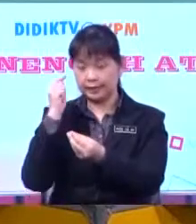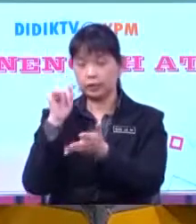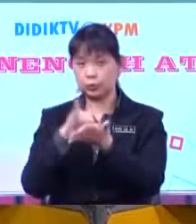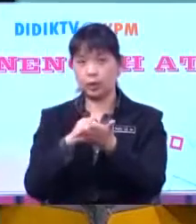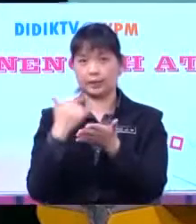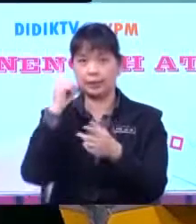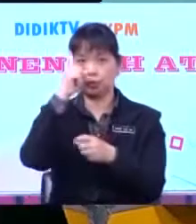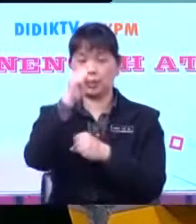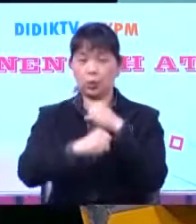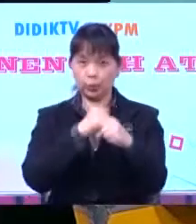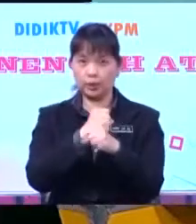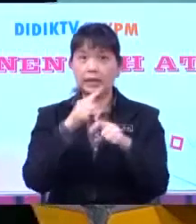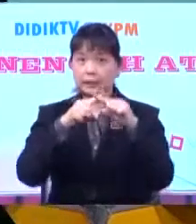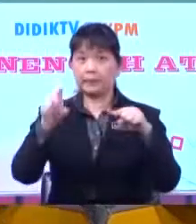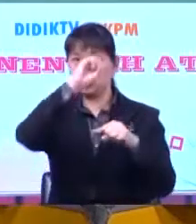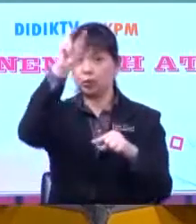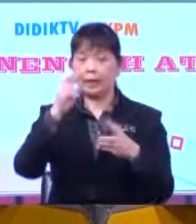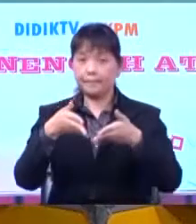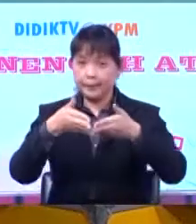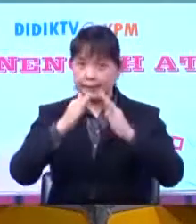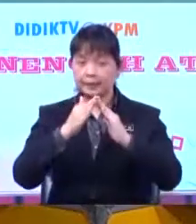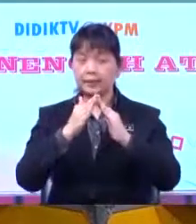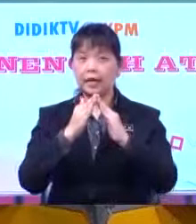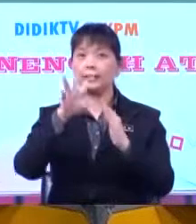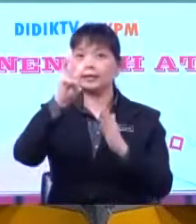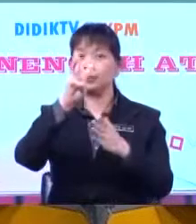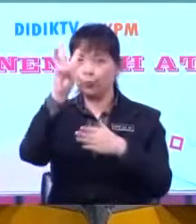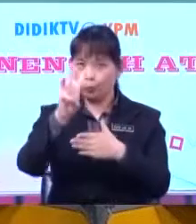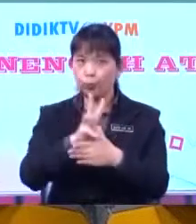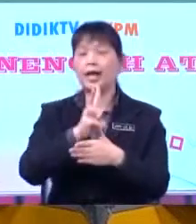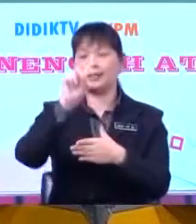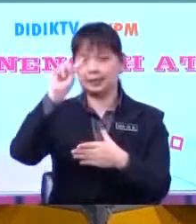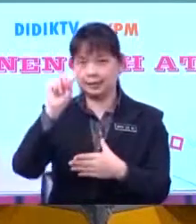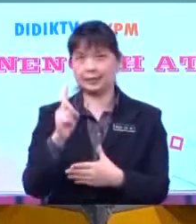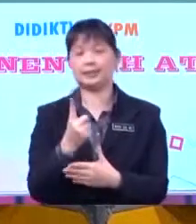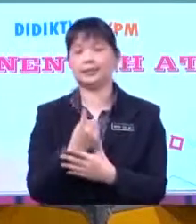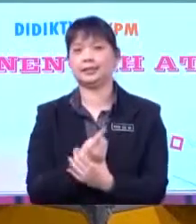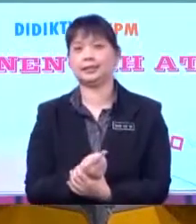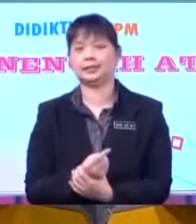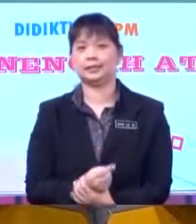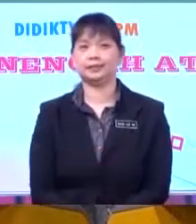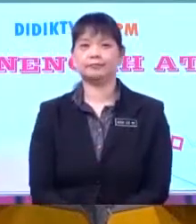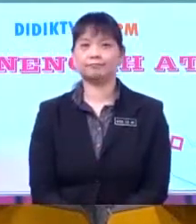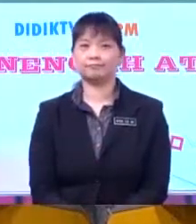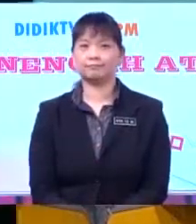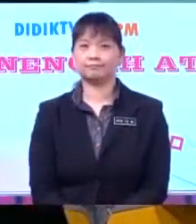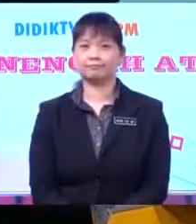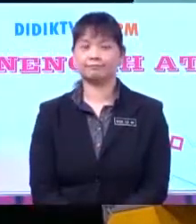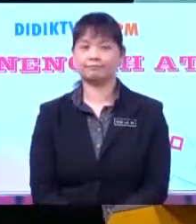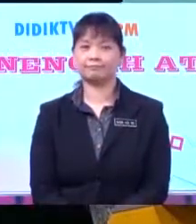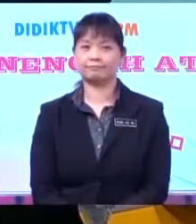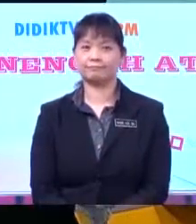setahun tapi setelah minta julai hingga design mboke ada enam bulan Saharjo